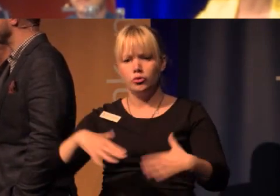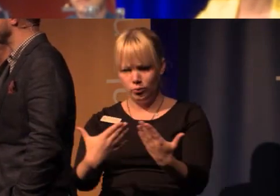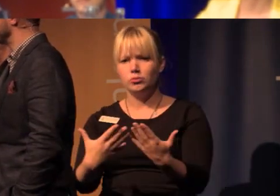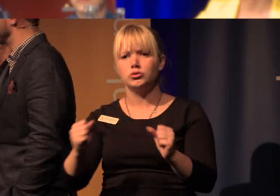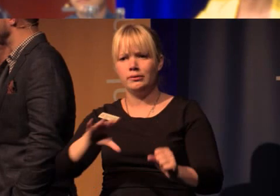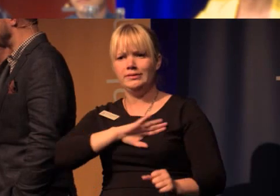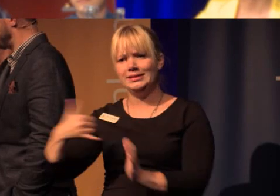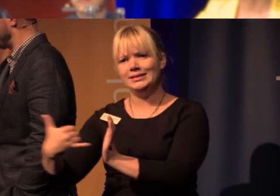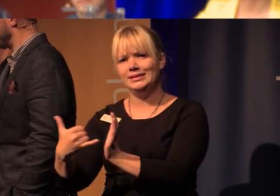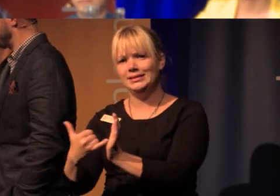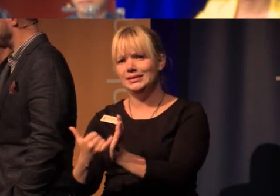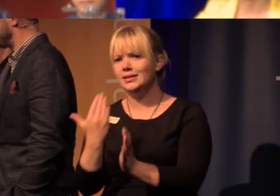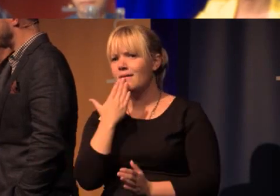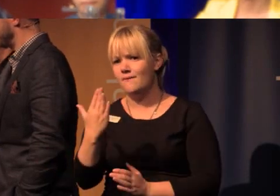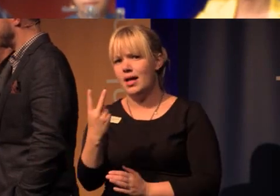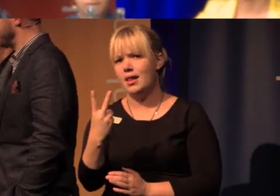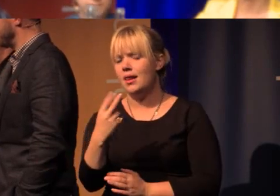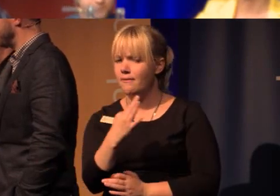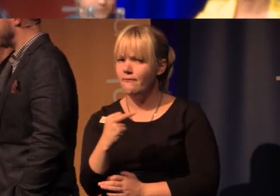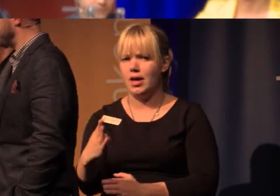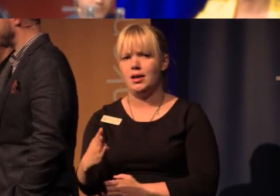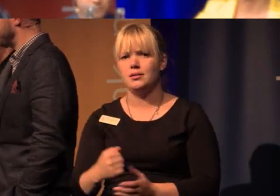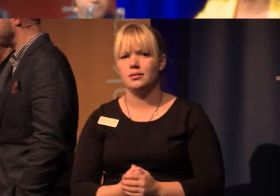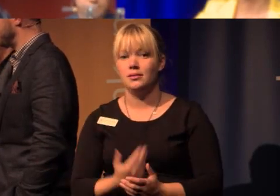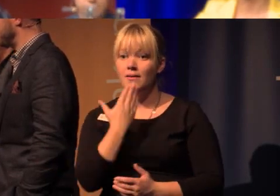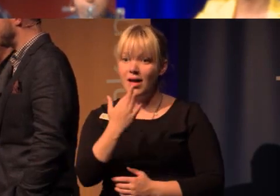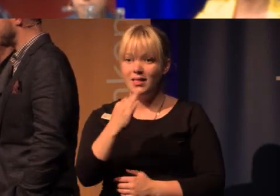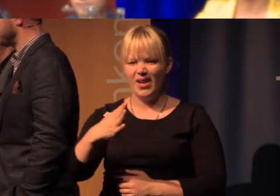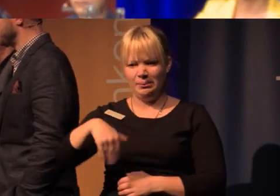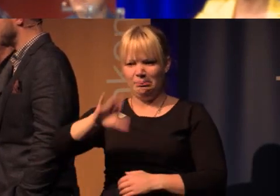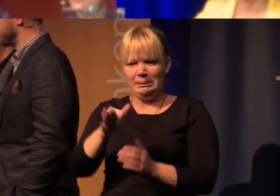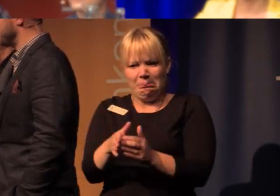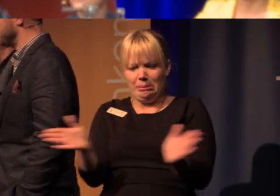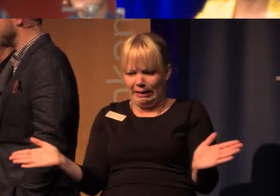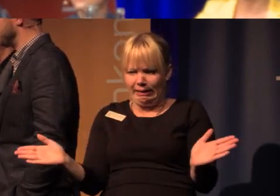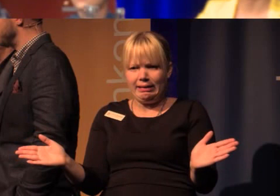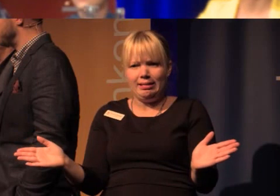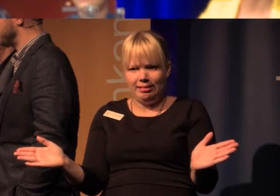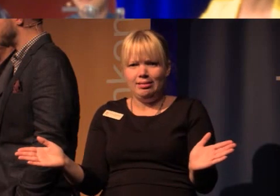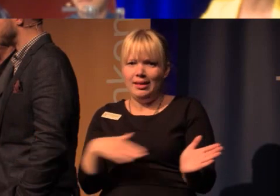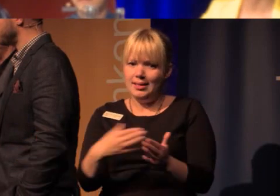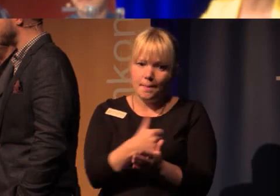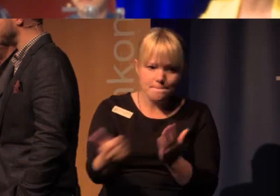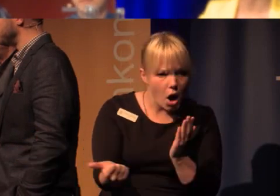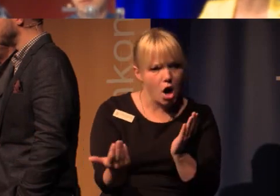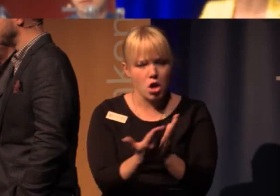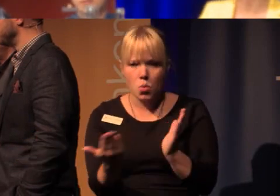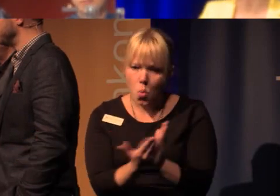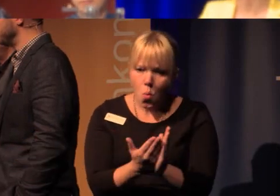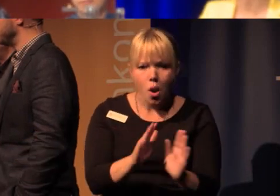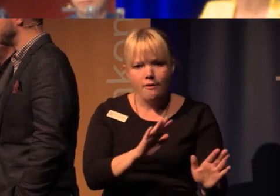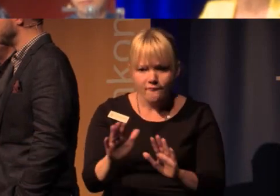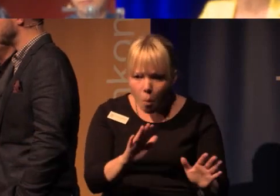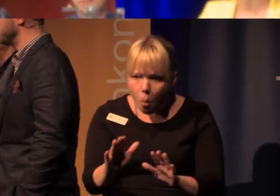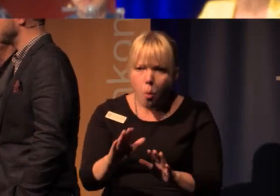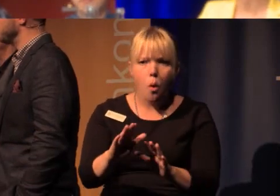välfärden. Den är en viktig del av välfärden. Välfärden är bredare än att enbart handla om att vi ska ha skolor att gå till, att vi ska kunna